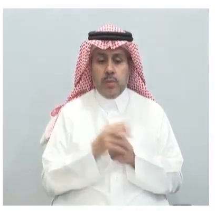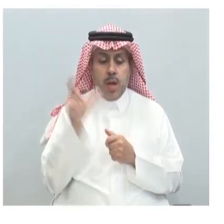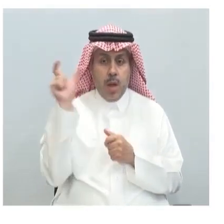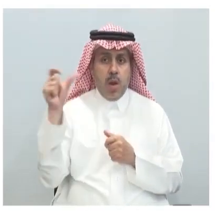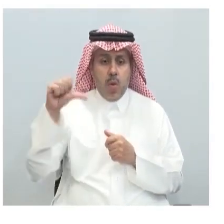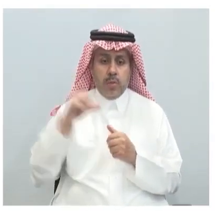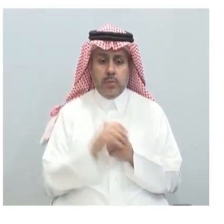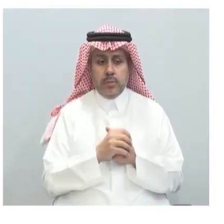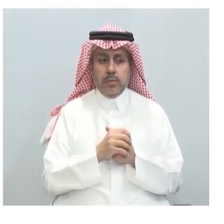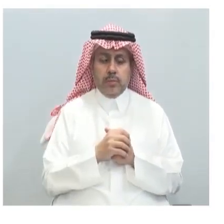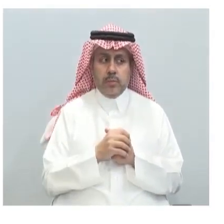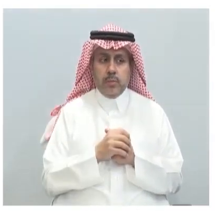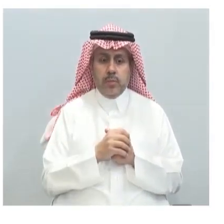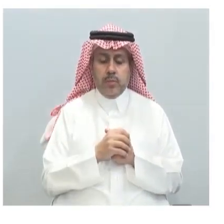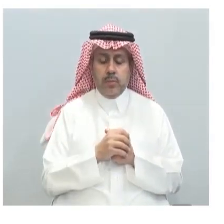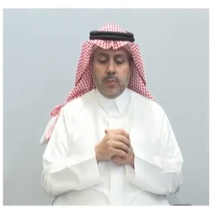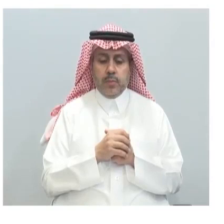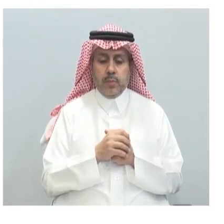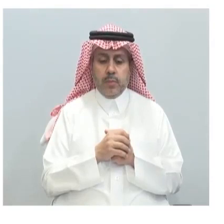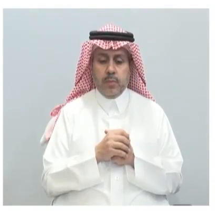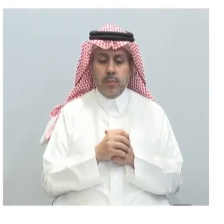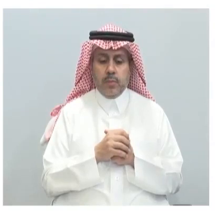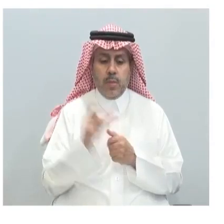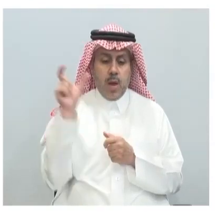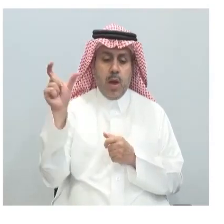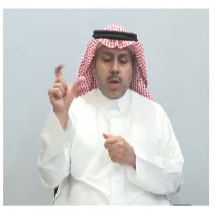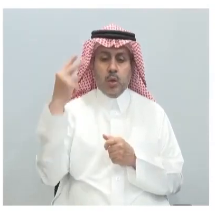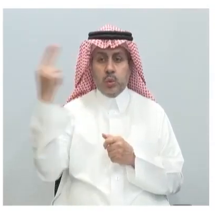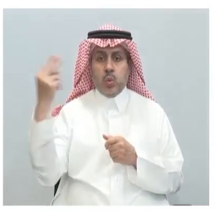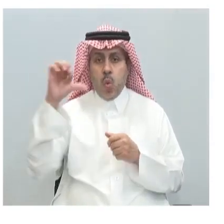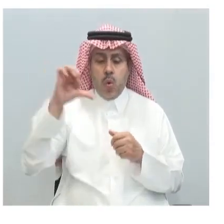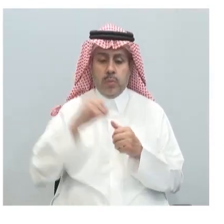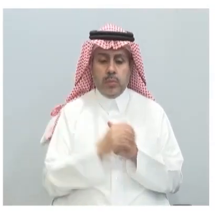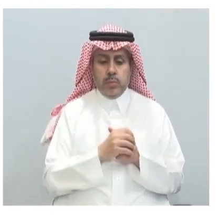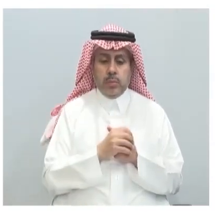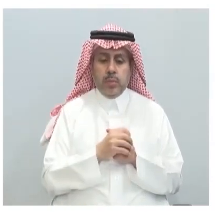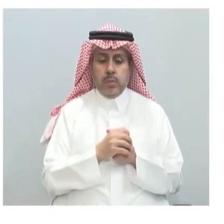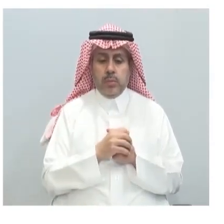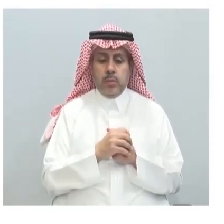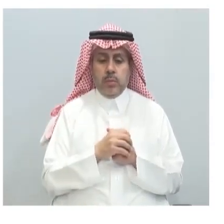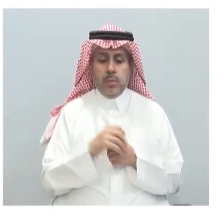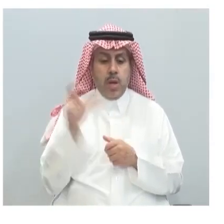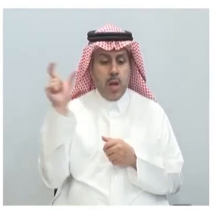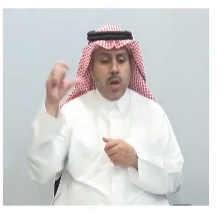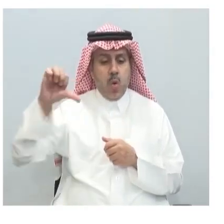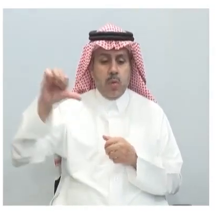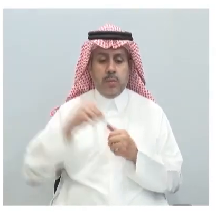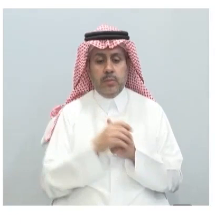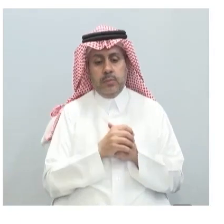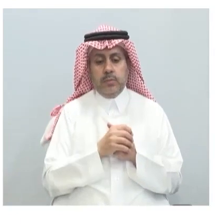ان لاحظ هنا ان 2o وهنا ال